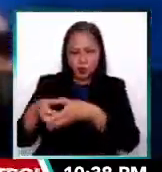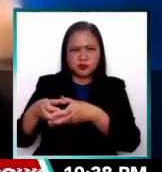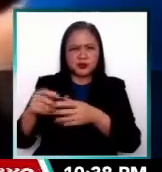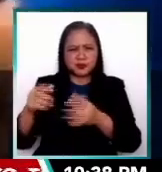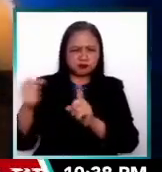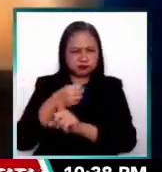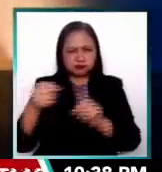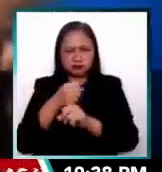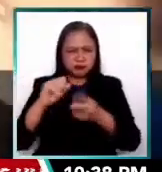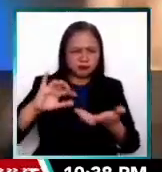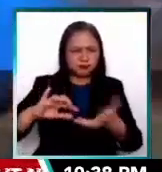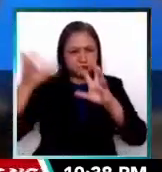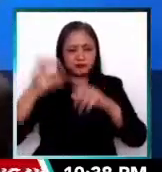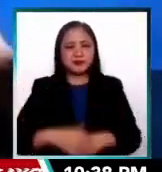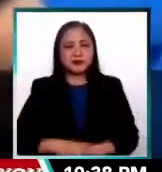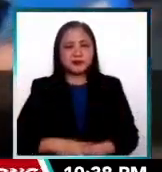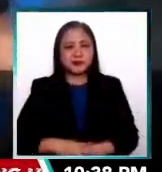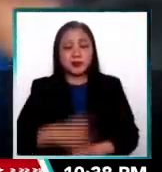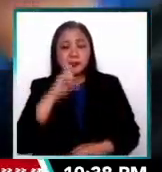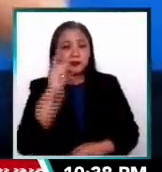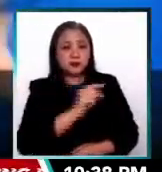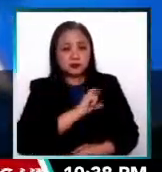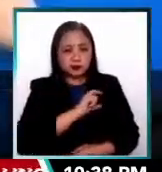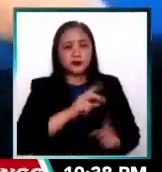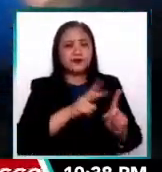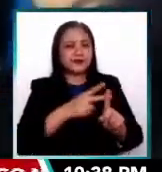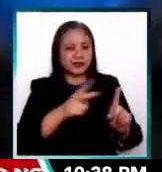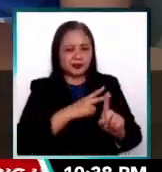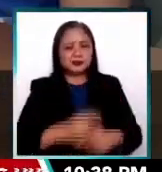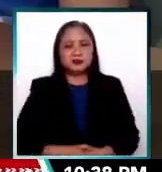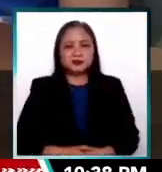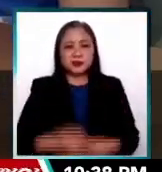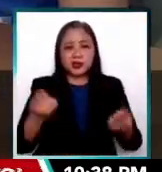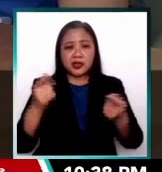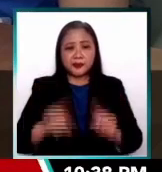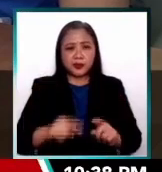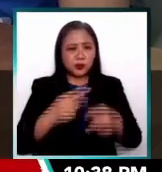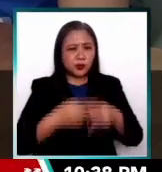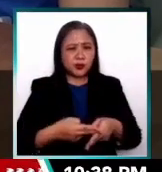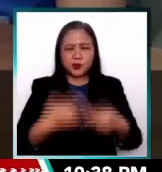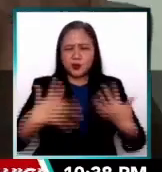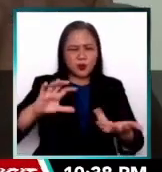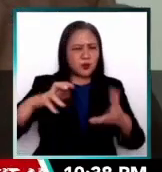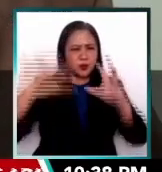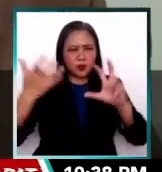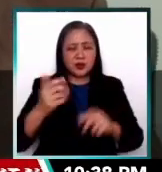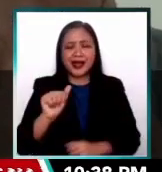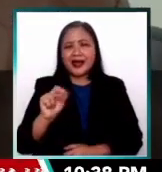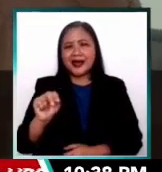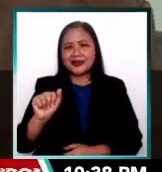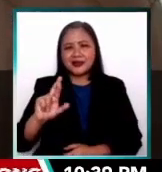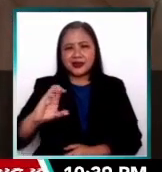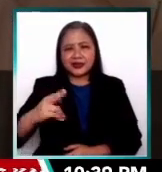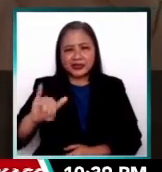gulo. Nagpa-blotter na rin sa pulisya ang mga biktima. Ang insidente tinawag na anarchy ni MMDA Task Force Special Operations